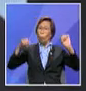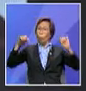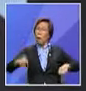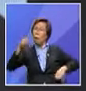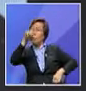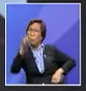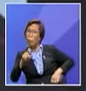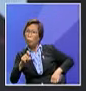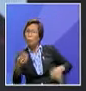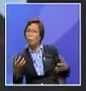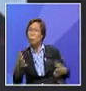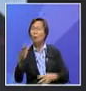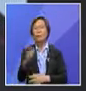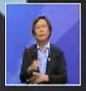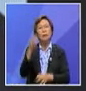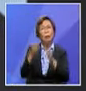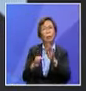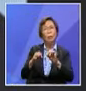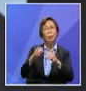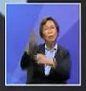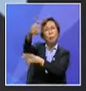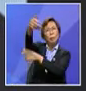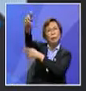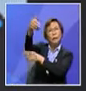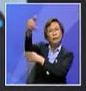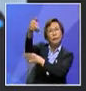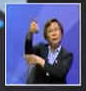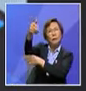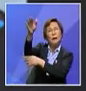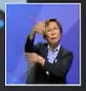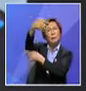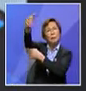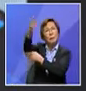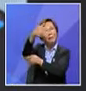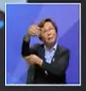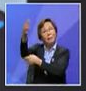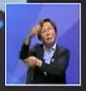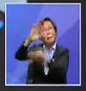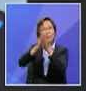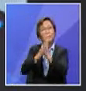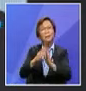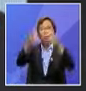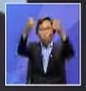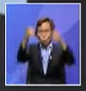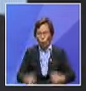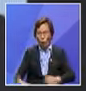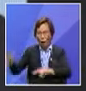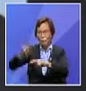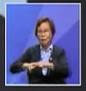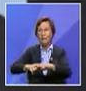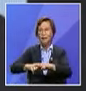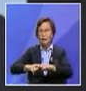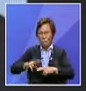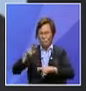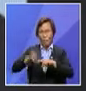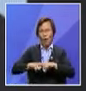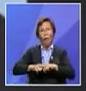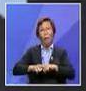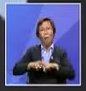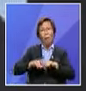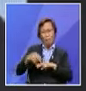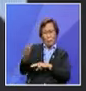Timbul soalan, kalau dia buat bendera, lepas tu dijadikan seluar, dia duduk atas bendera. Kan?